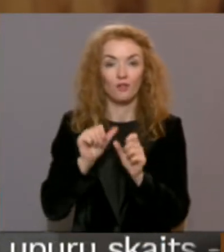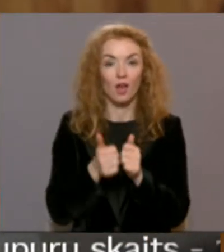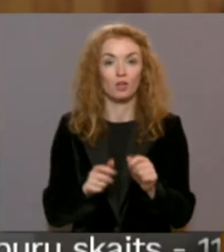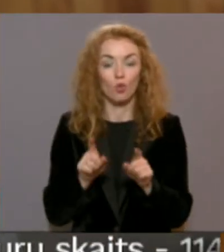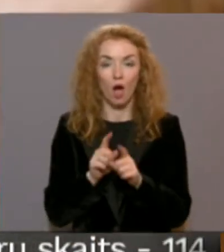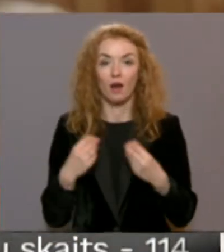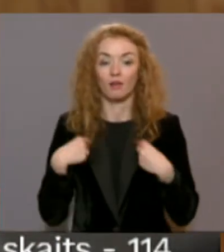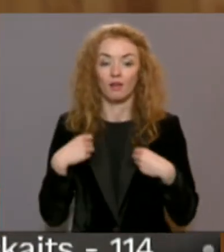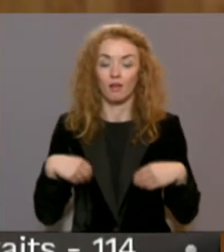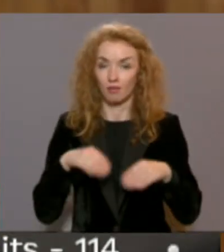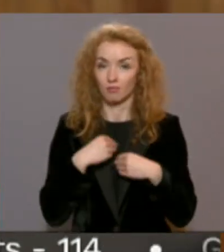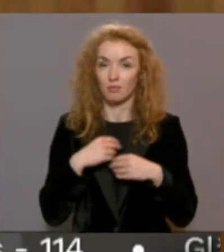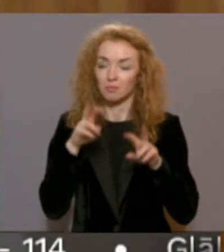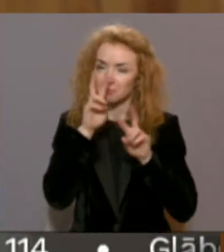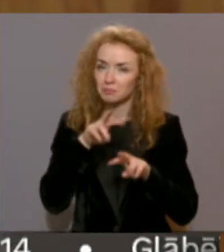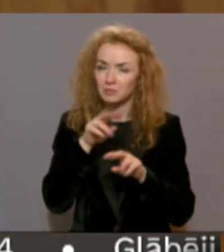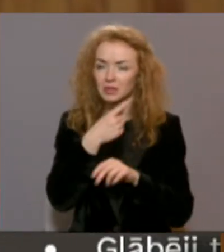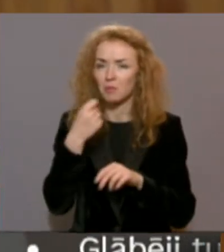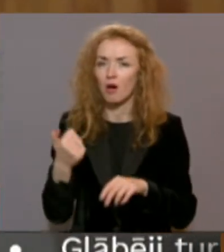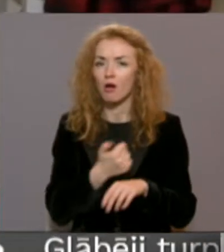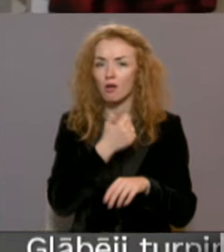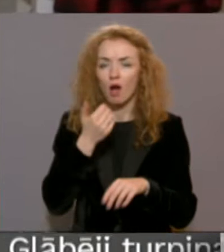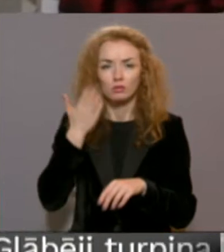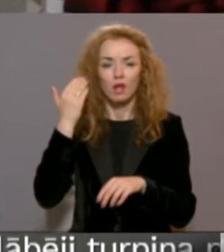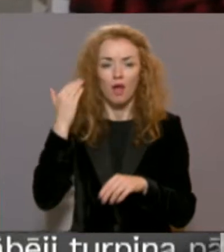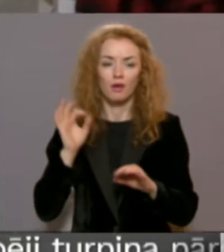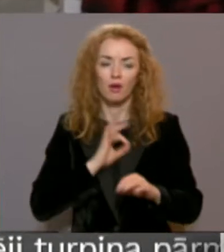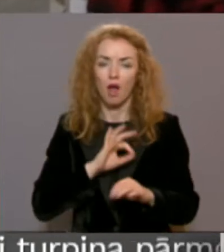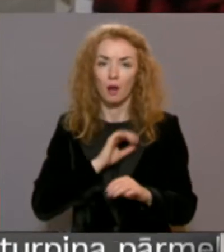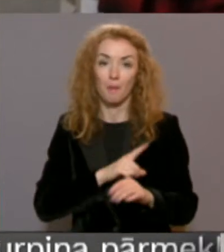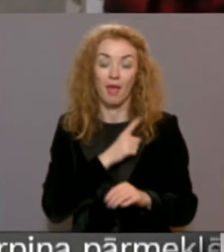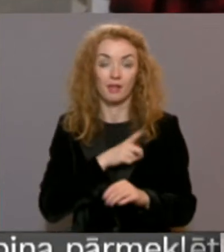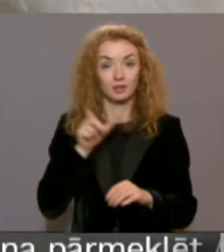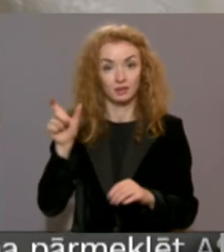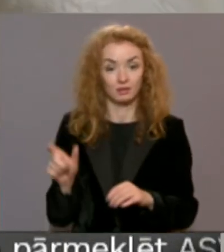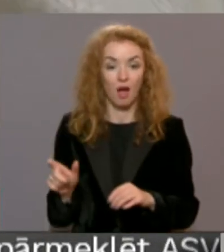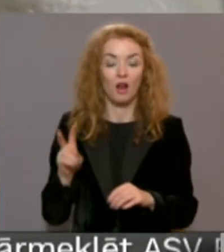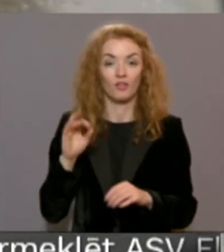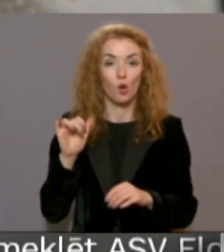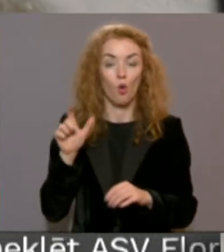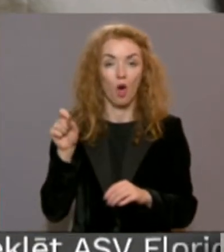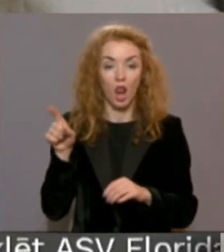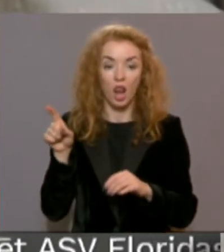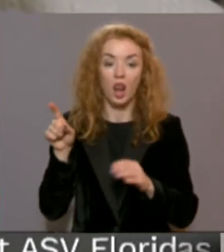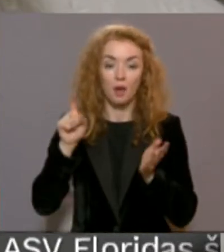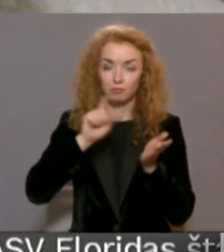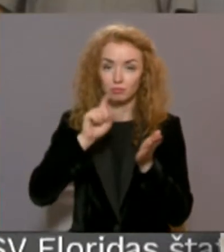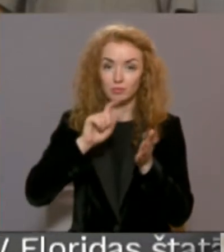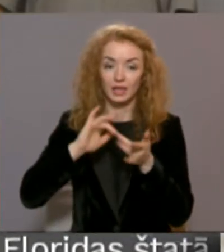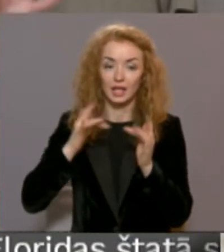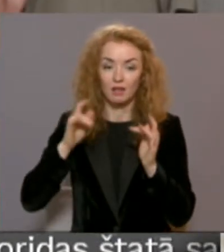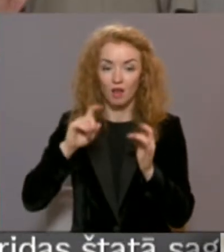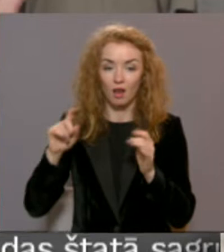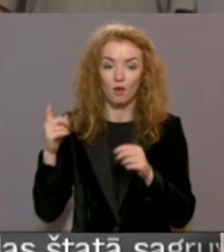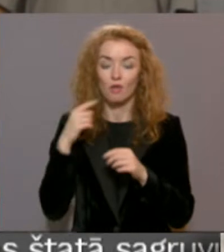tērpa kreklu. Pētot 100 gadus vecu kreklu lielvārds muzeja krājumos, meistara Viola Ermanauska digitalizē izšūma rakstus. Es